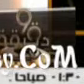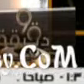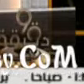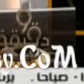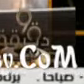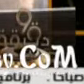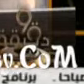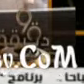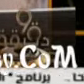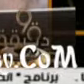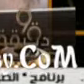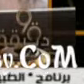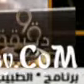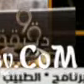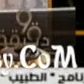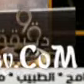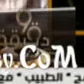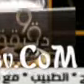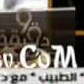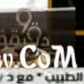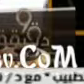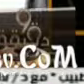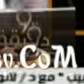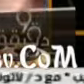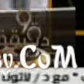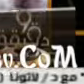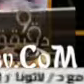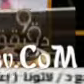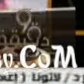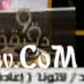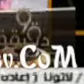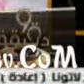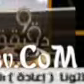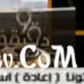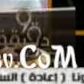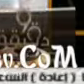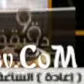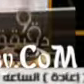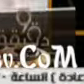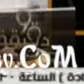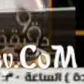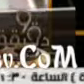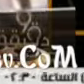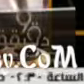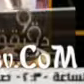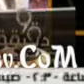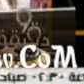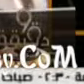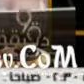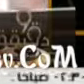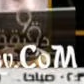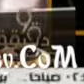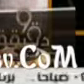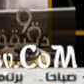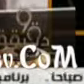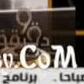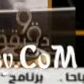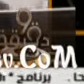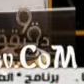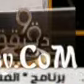الدعم المخصص للترويج للسياحه بالاقصر لحين وضوح الرؤيه في موقف الحكومه من محافظ الاقصر الذي